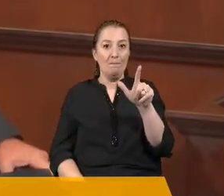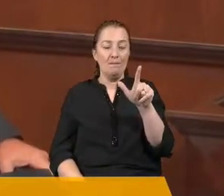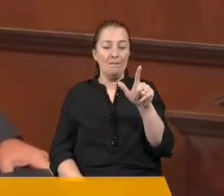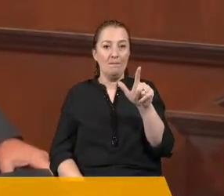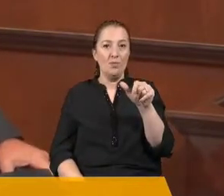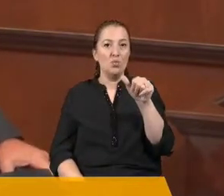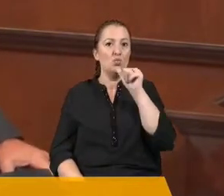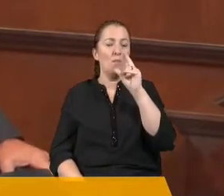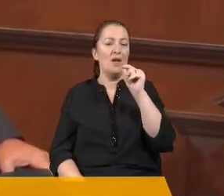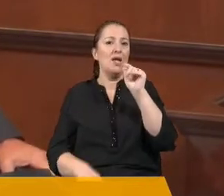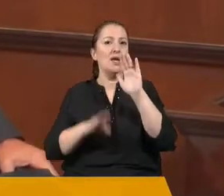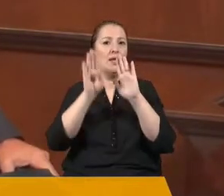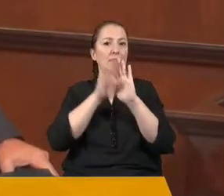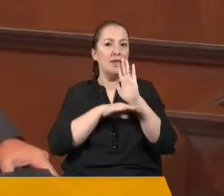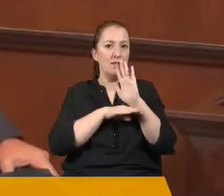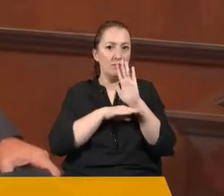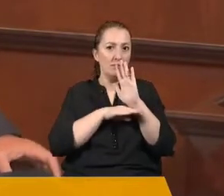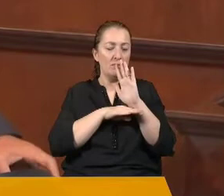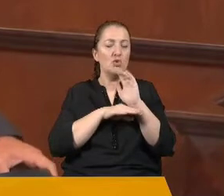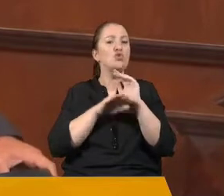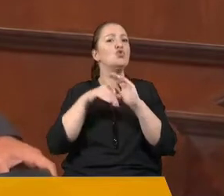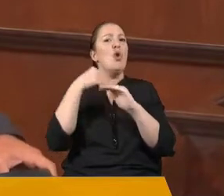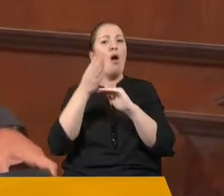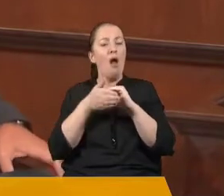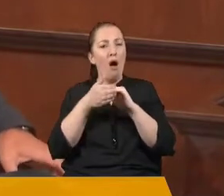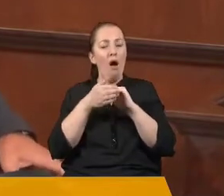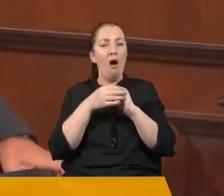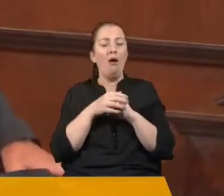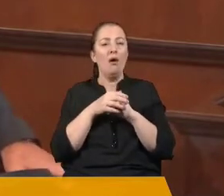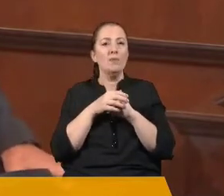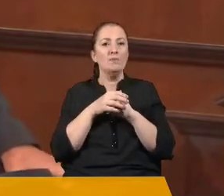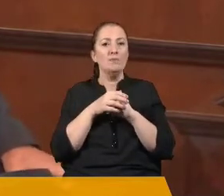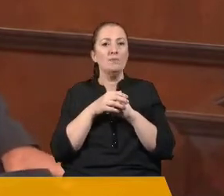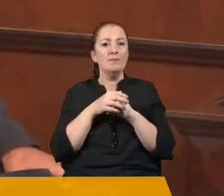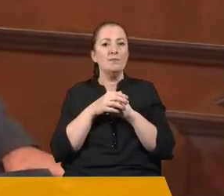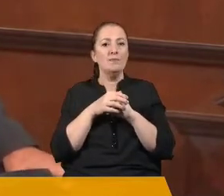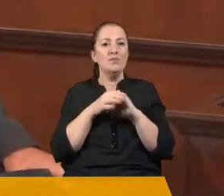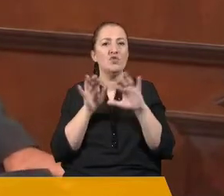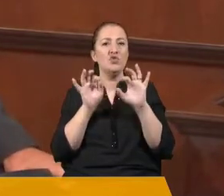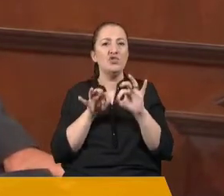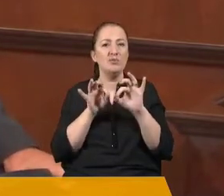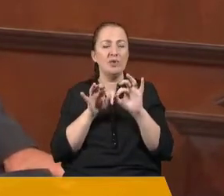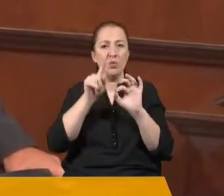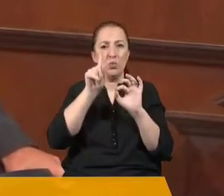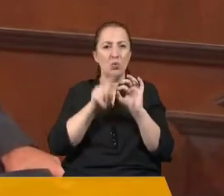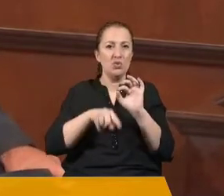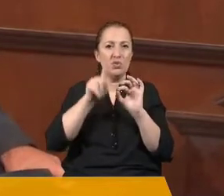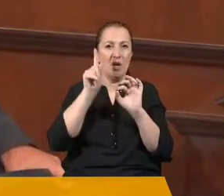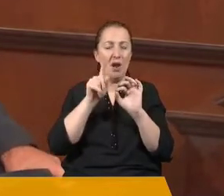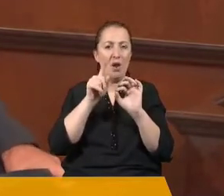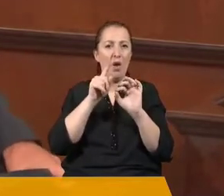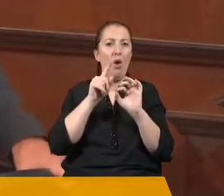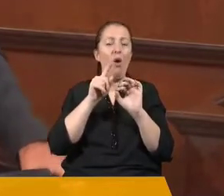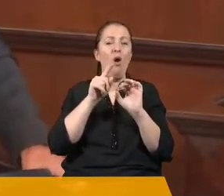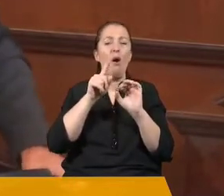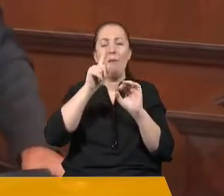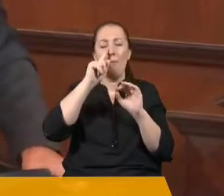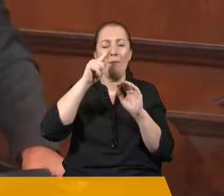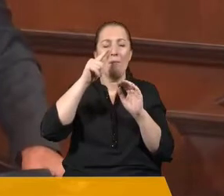Su indirimi, arkasından da bakın, arkasından da şu anki güncel motorin,